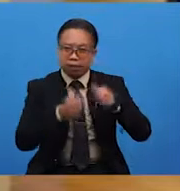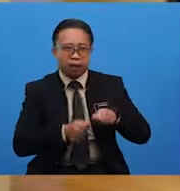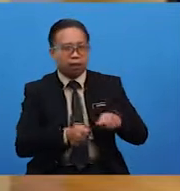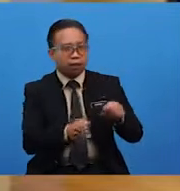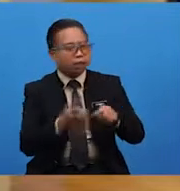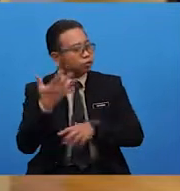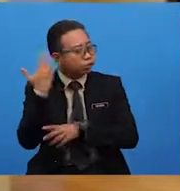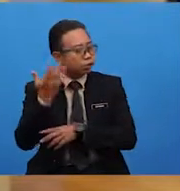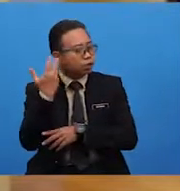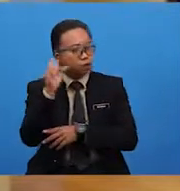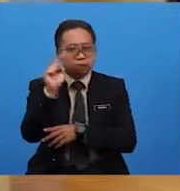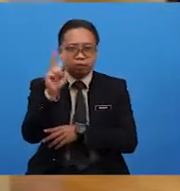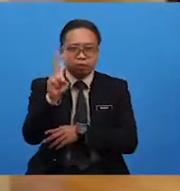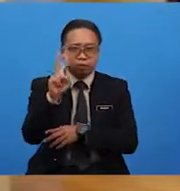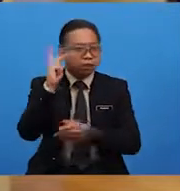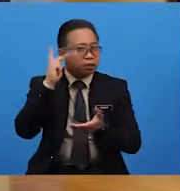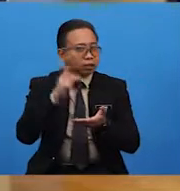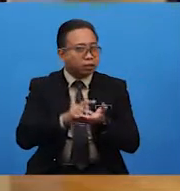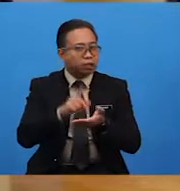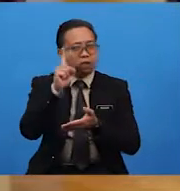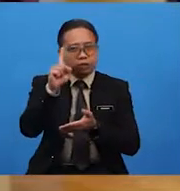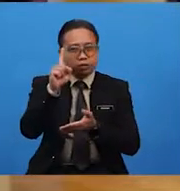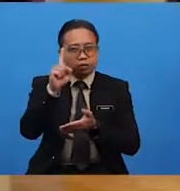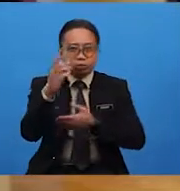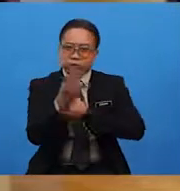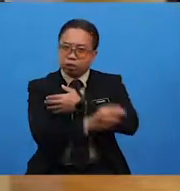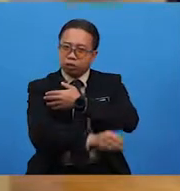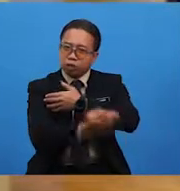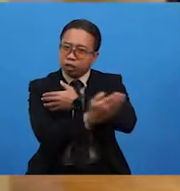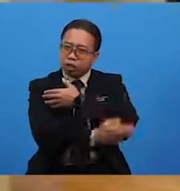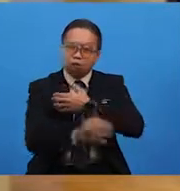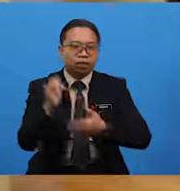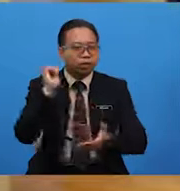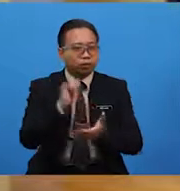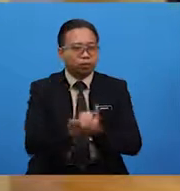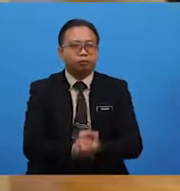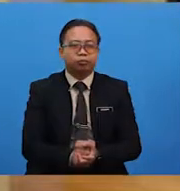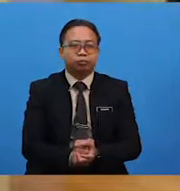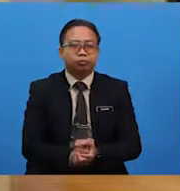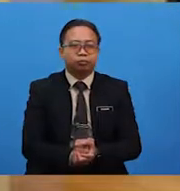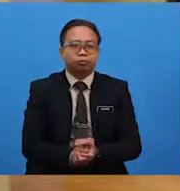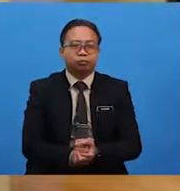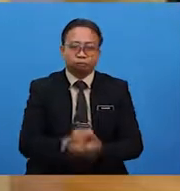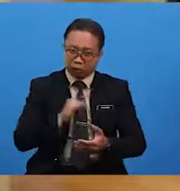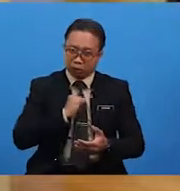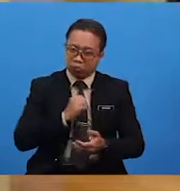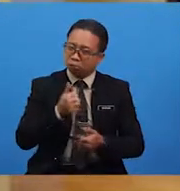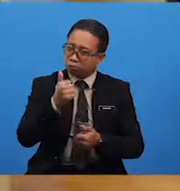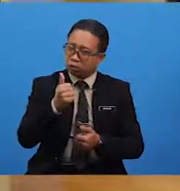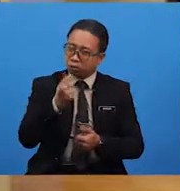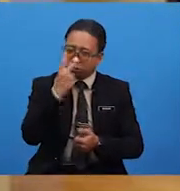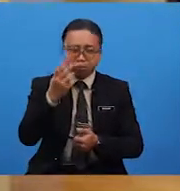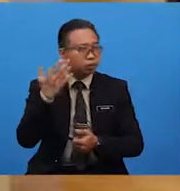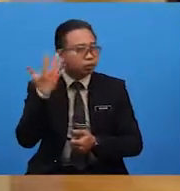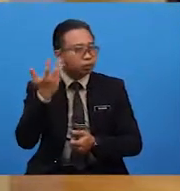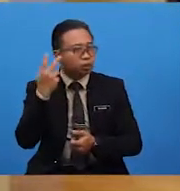sejarah Sriwijaya kita dapat mengenali sejarah sesuatu negara itu Iya wine kagum sungguh dengan perjalanan sejarah sedih